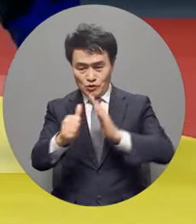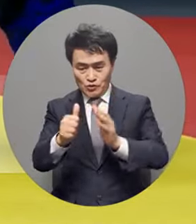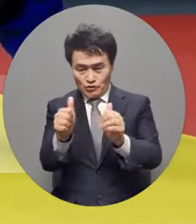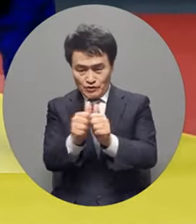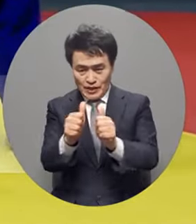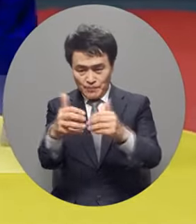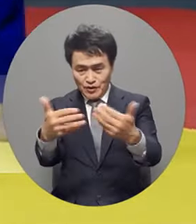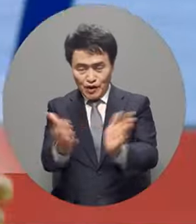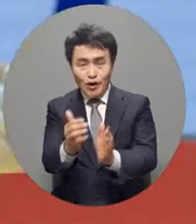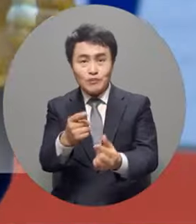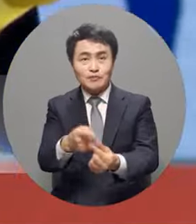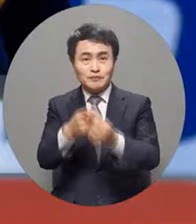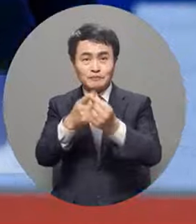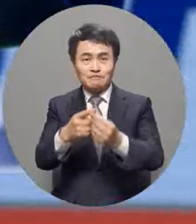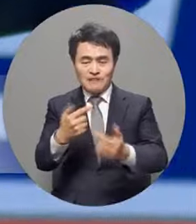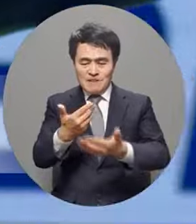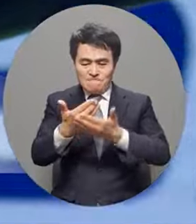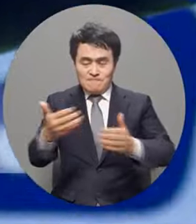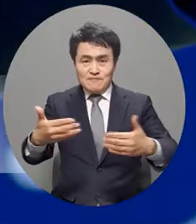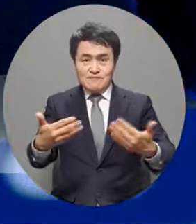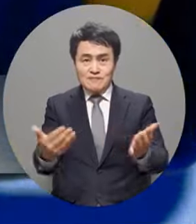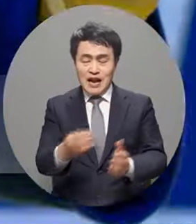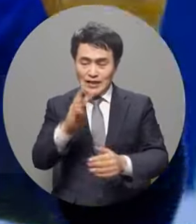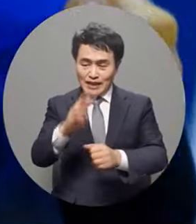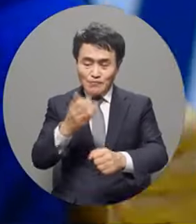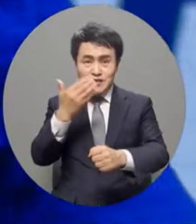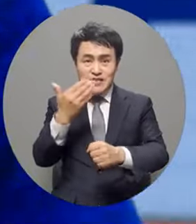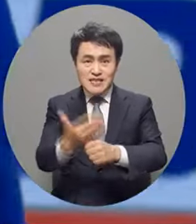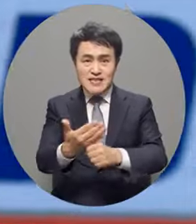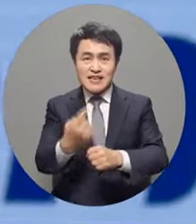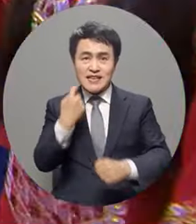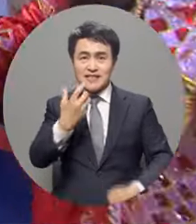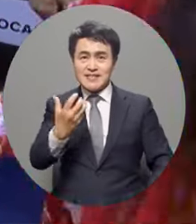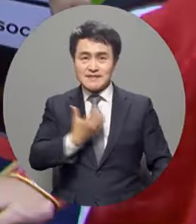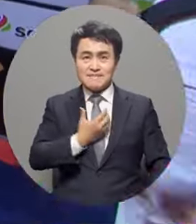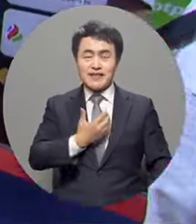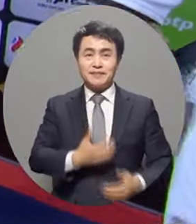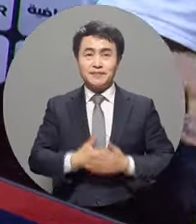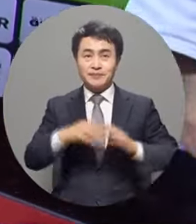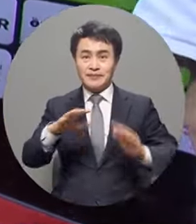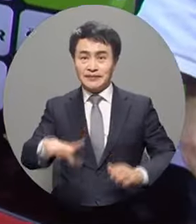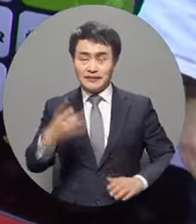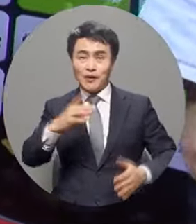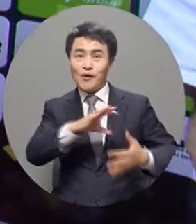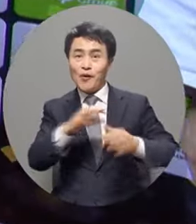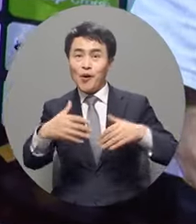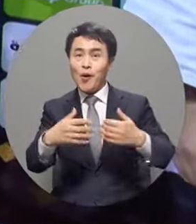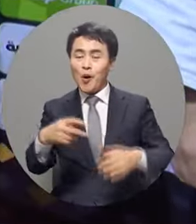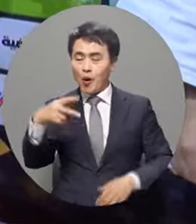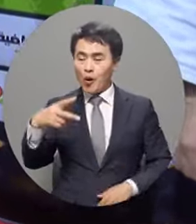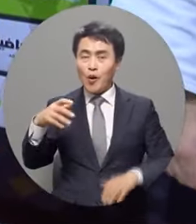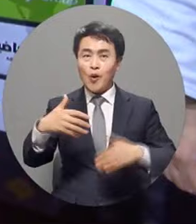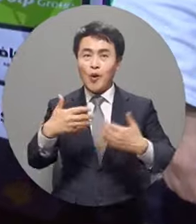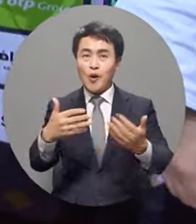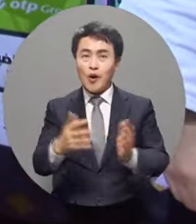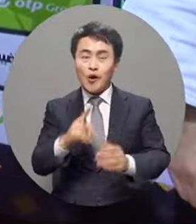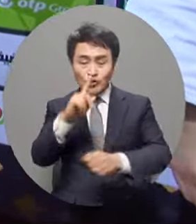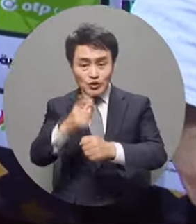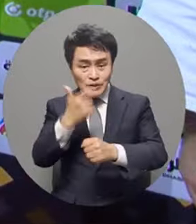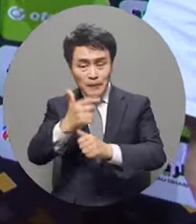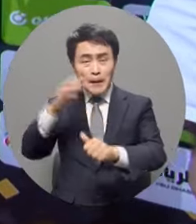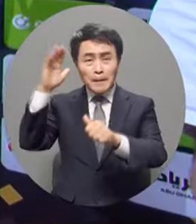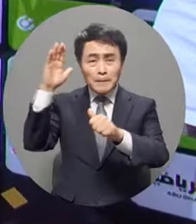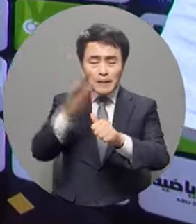우승이자 최중량급에서는 39년 만의 쾌거였습니다. 첫 올림픽이던 도쿄대회에서 16강